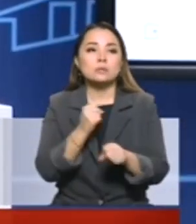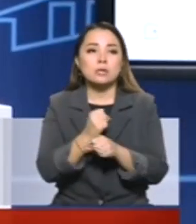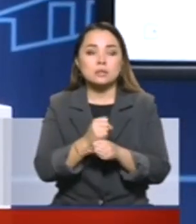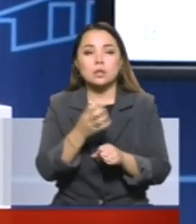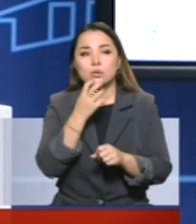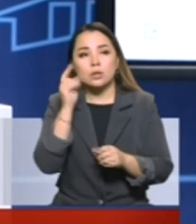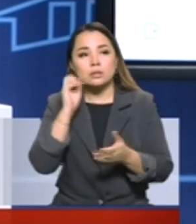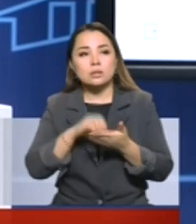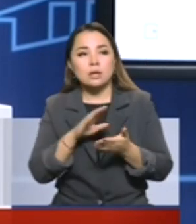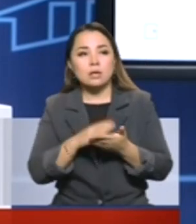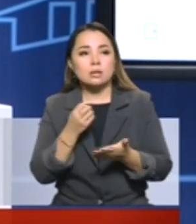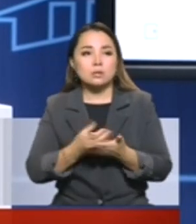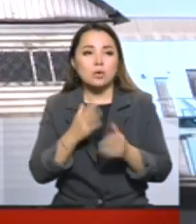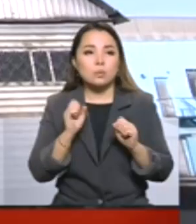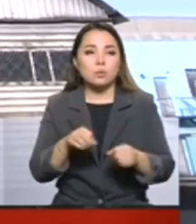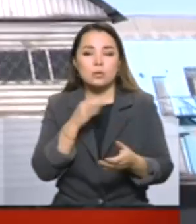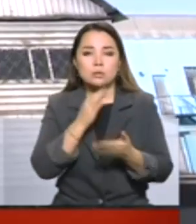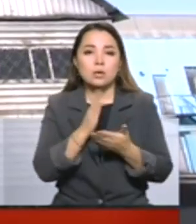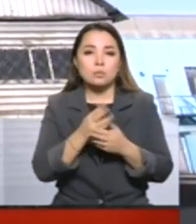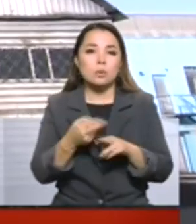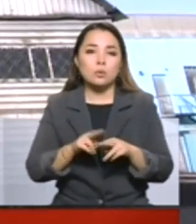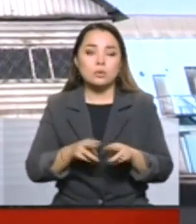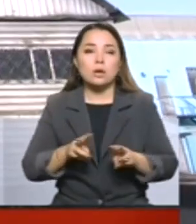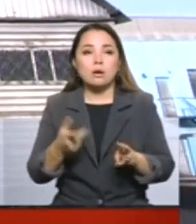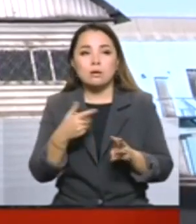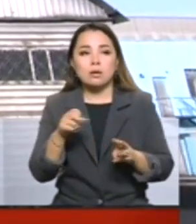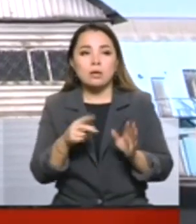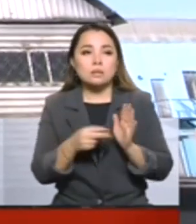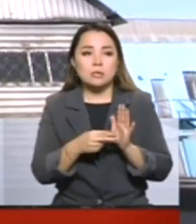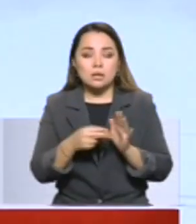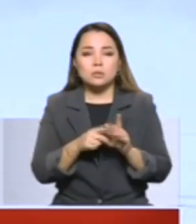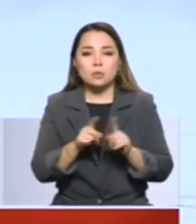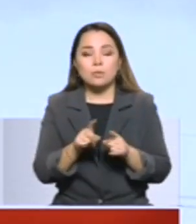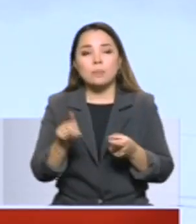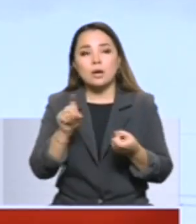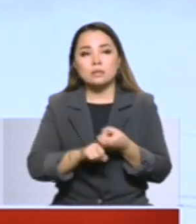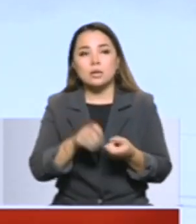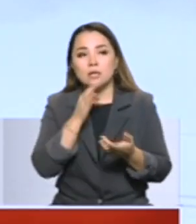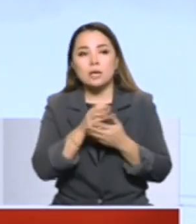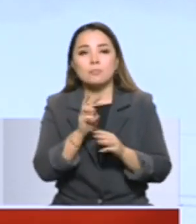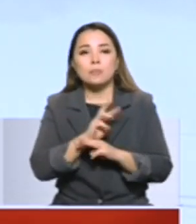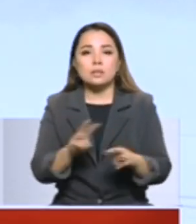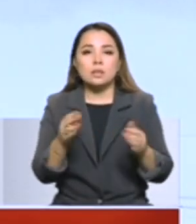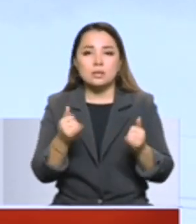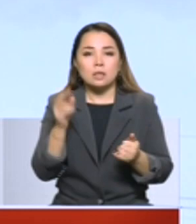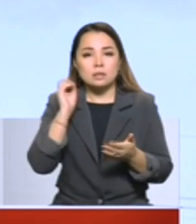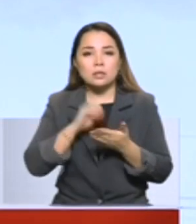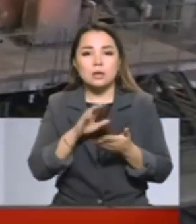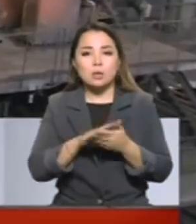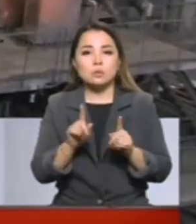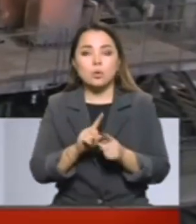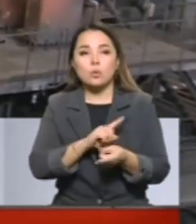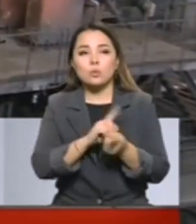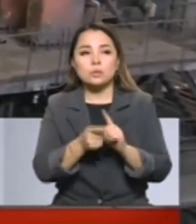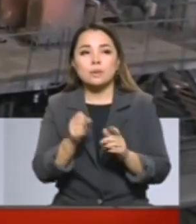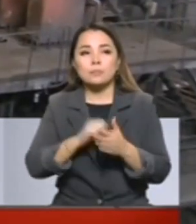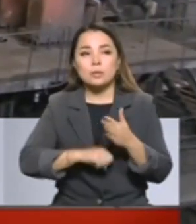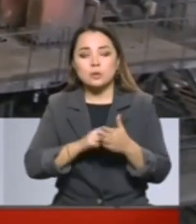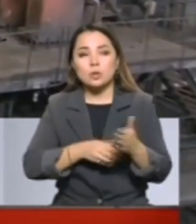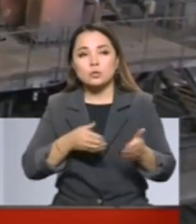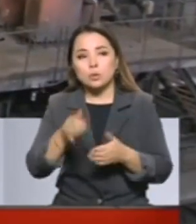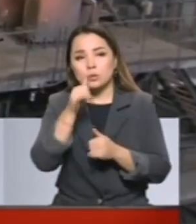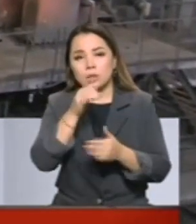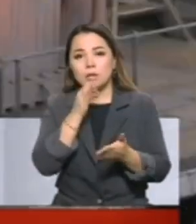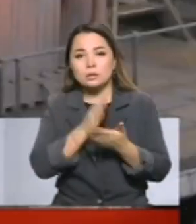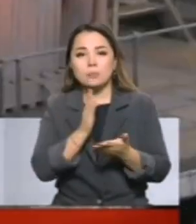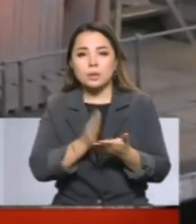кейін жылу тарифі қымбаттауы мүмкін. Бұл көгілдір отынның бағасына байланысты деді министр. Алайда тарифтердің күрт өсуіне жол бермейміз